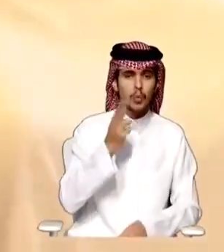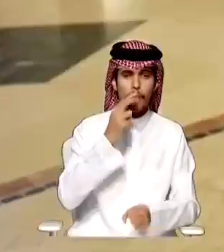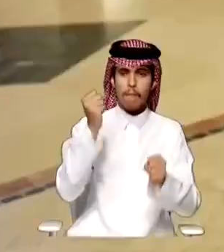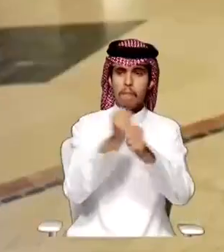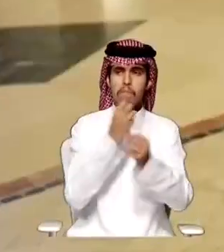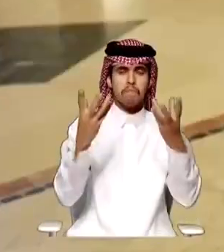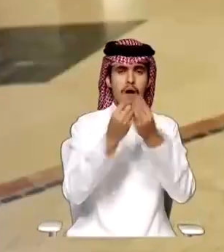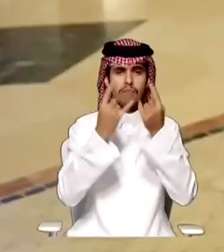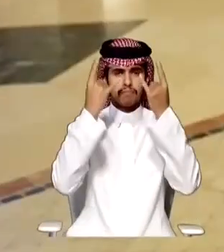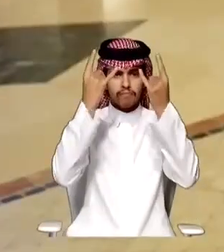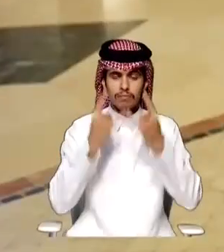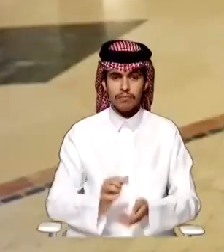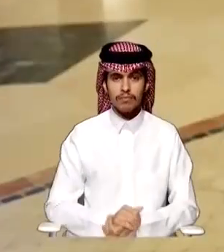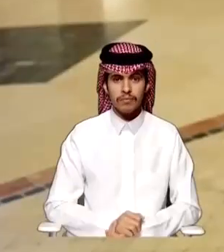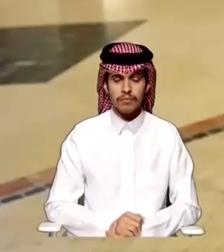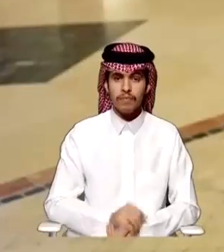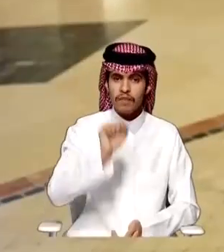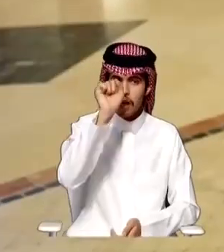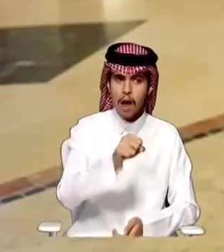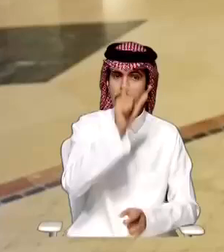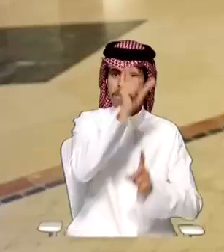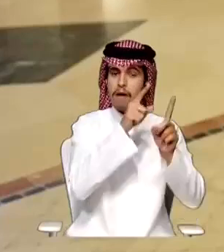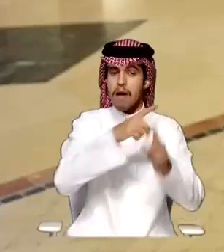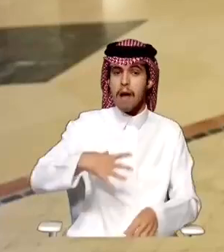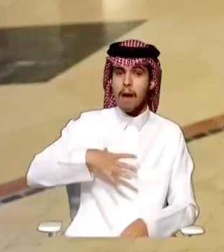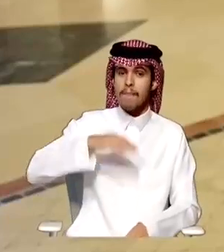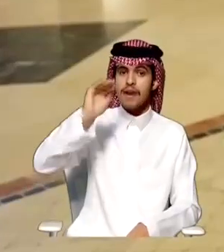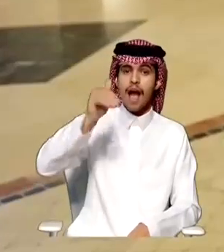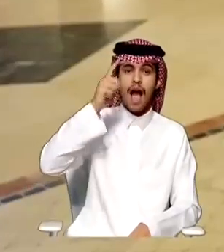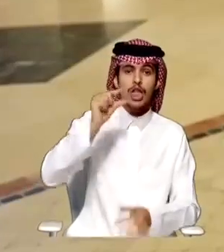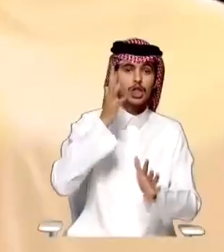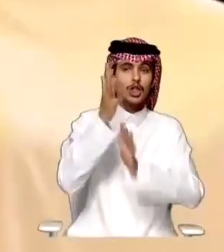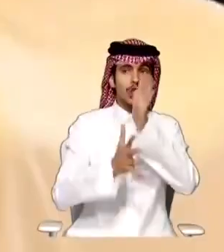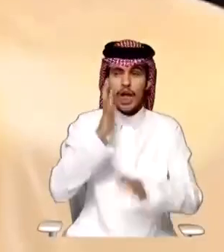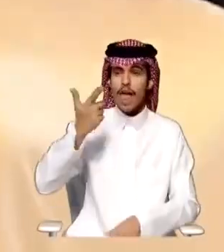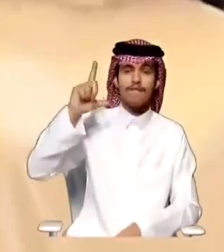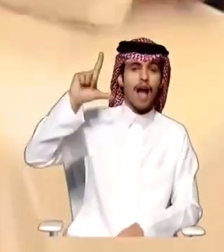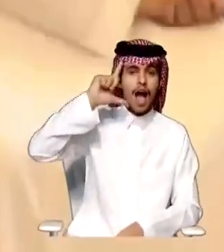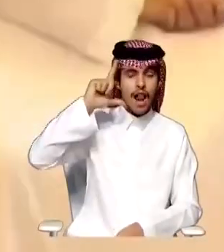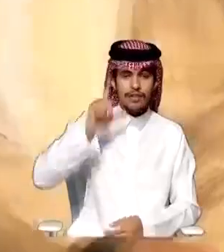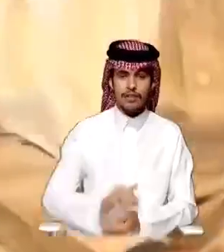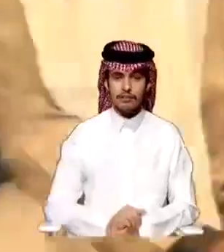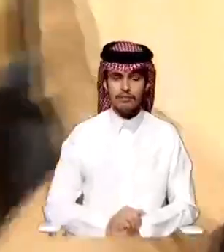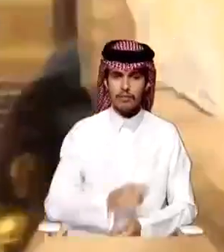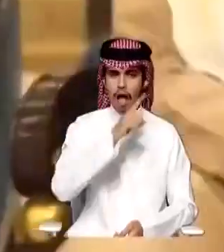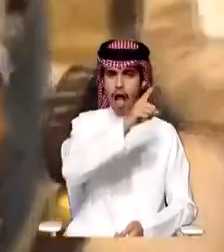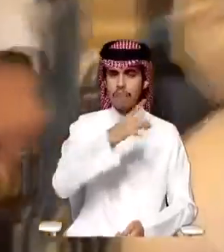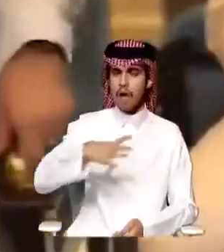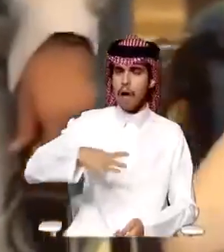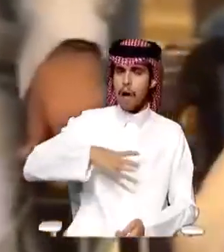الاماره هكذا هو اسم خالد الفيصل بلغه الاشاره امير انسان